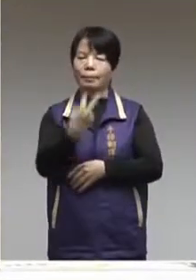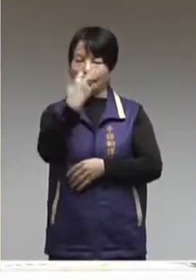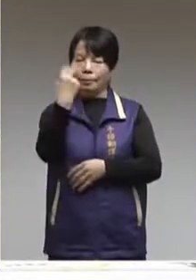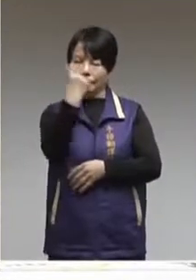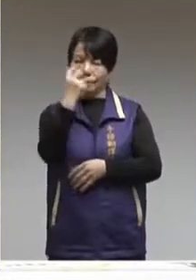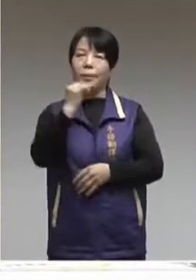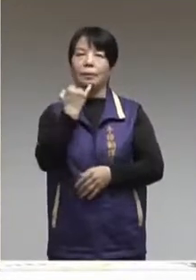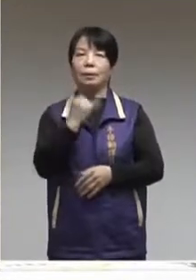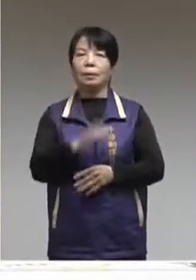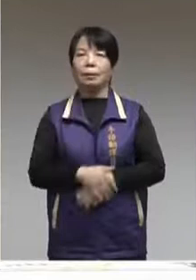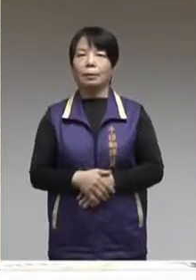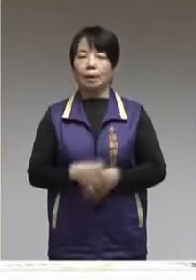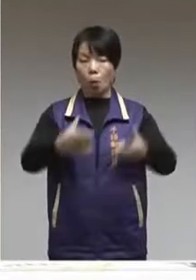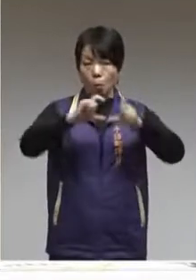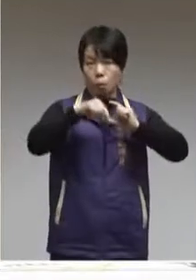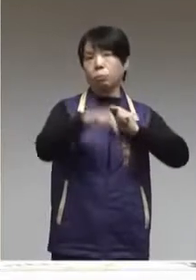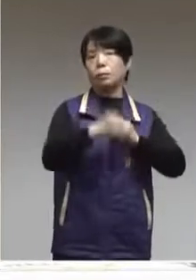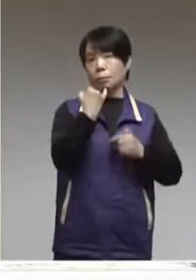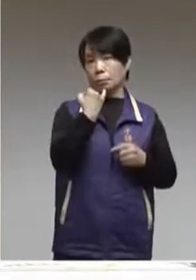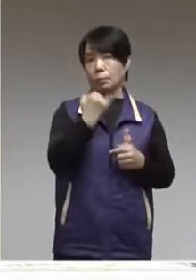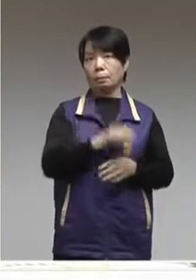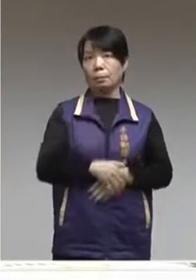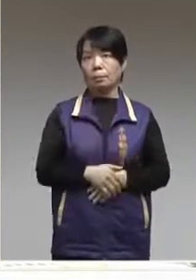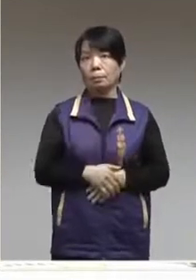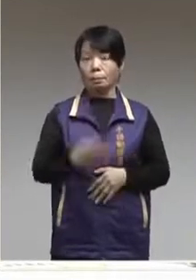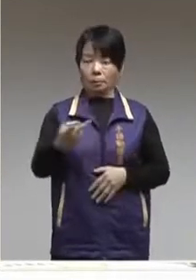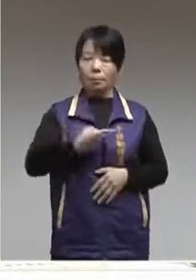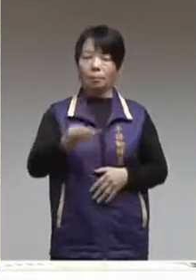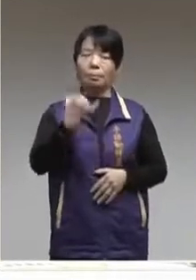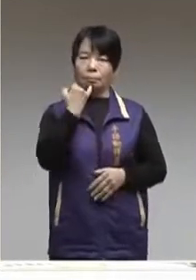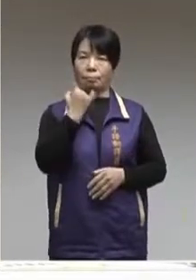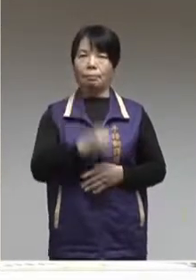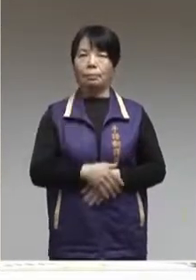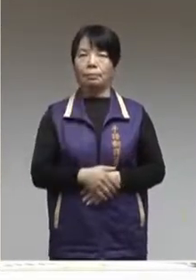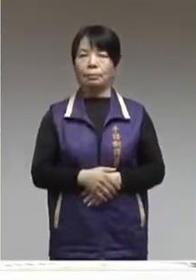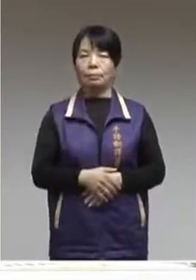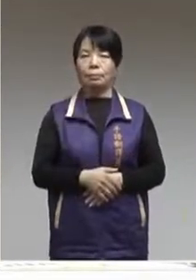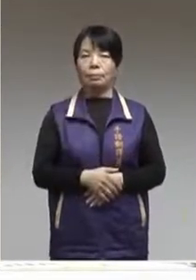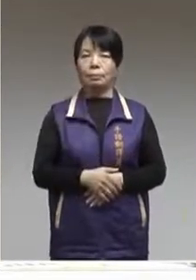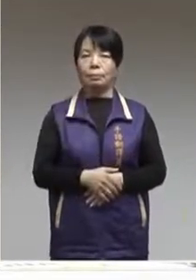回来当然也可以，只要就近的话，都随时都可以，